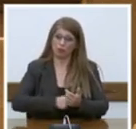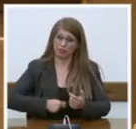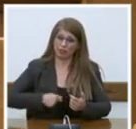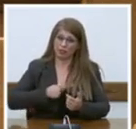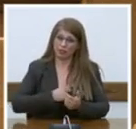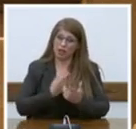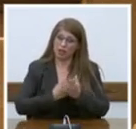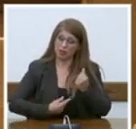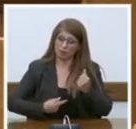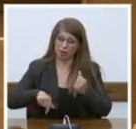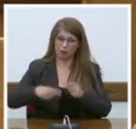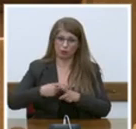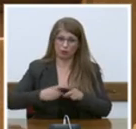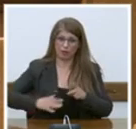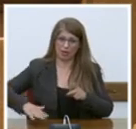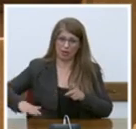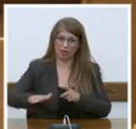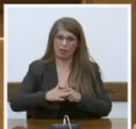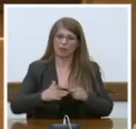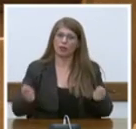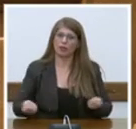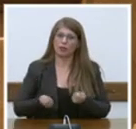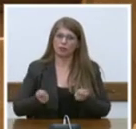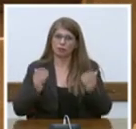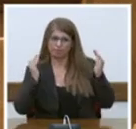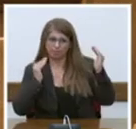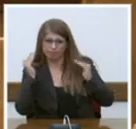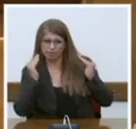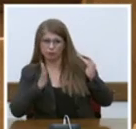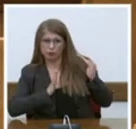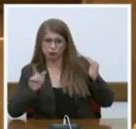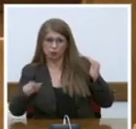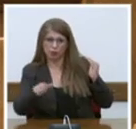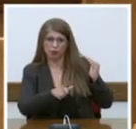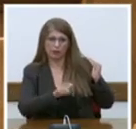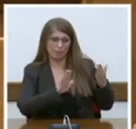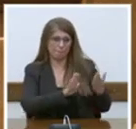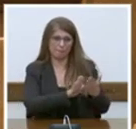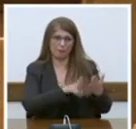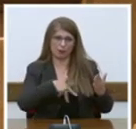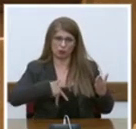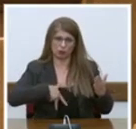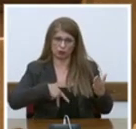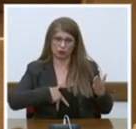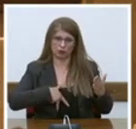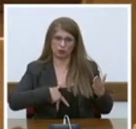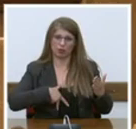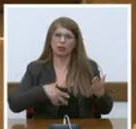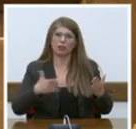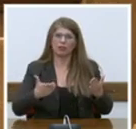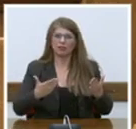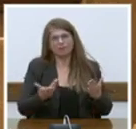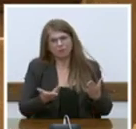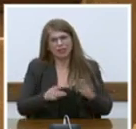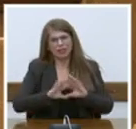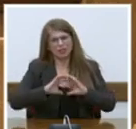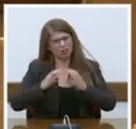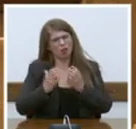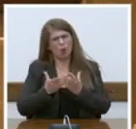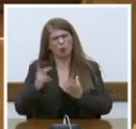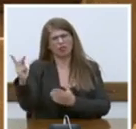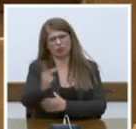από την πατρίδα μας και καλλιεργεί την δυσπιστία του πολίτη απέναντι στο κράτος και διαιρεί την κοινωνία μας.